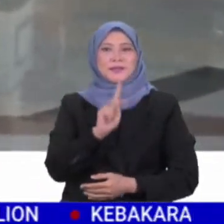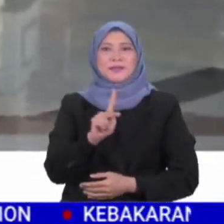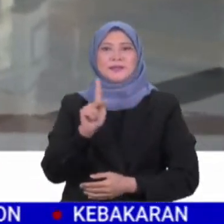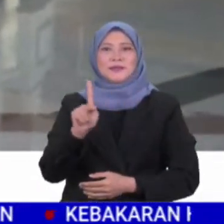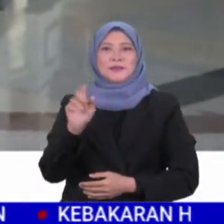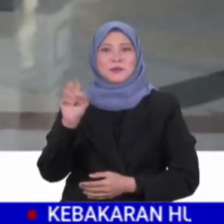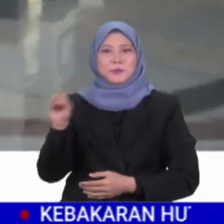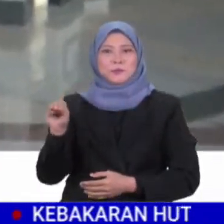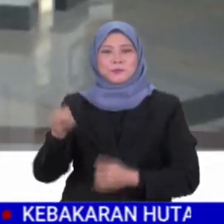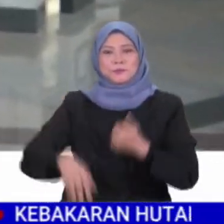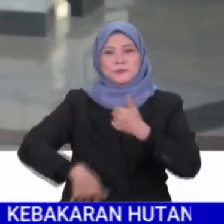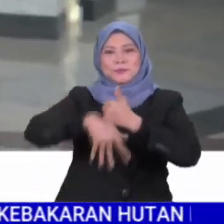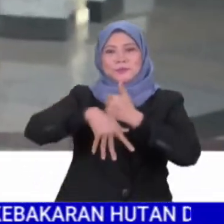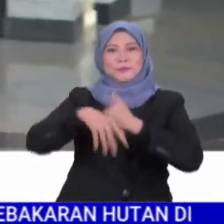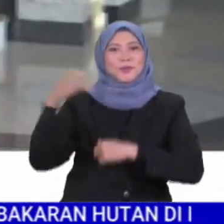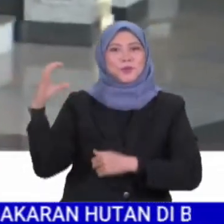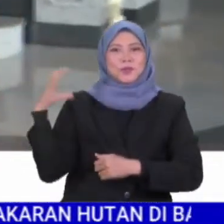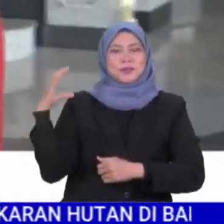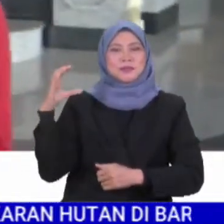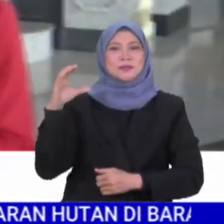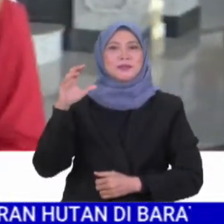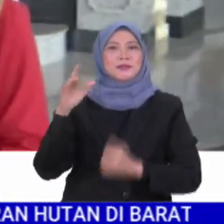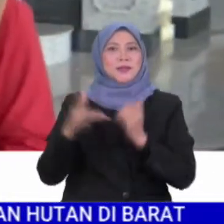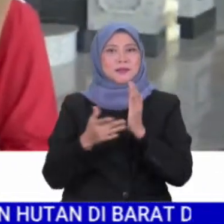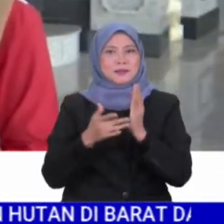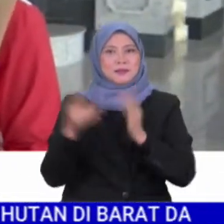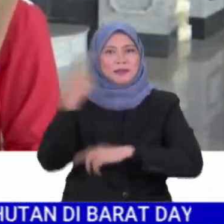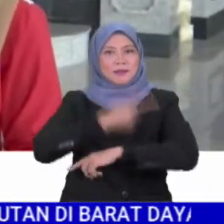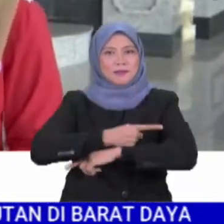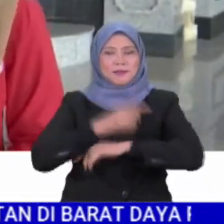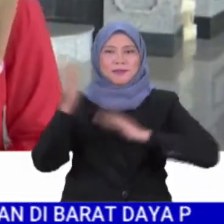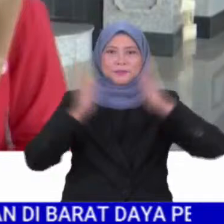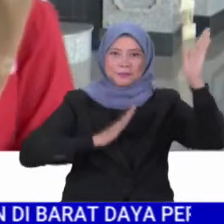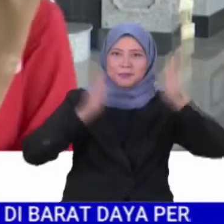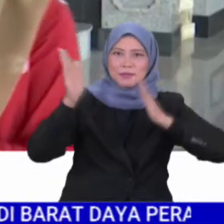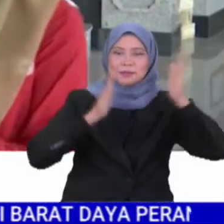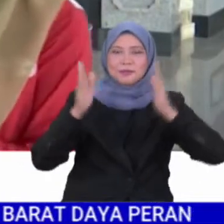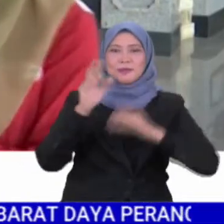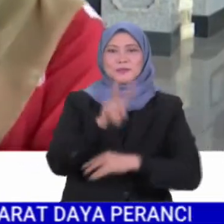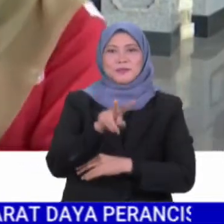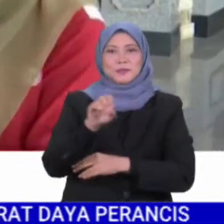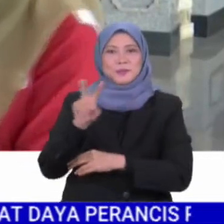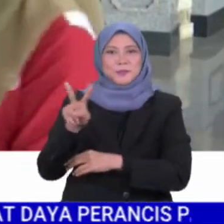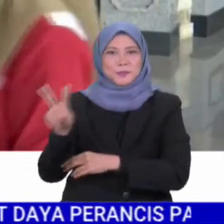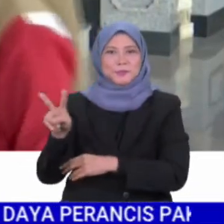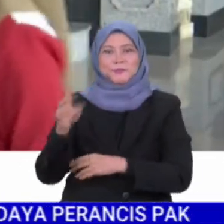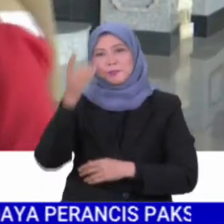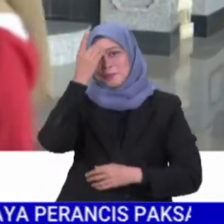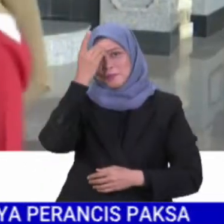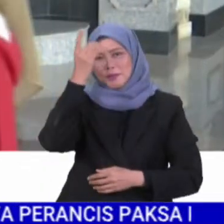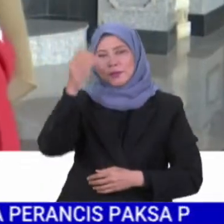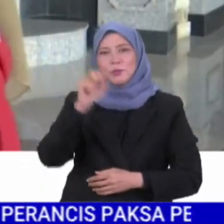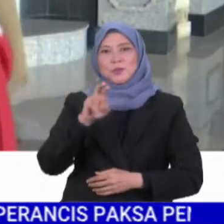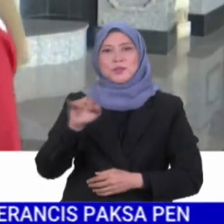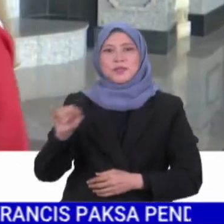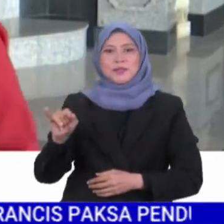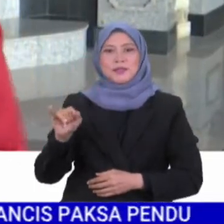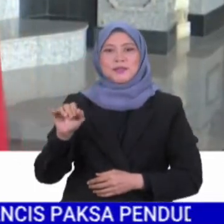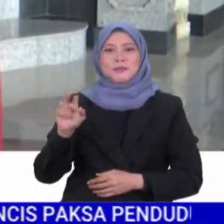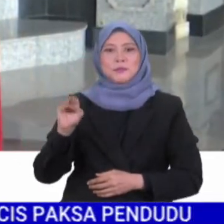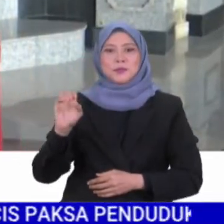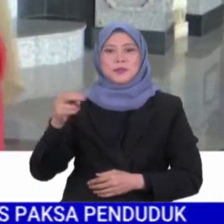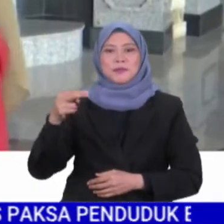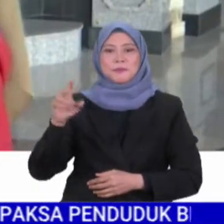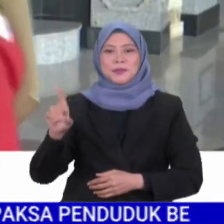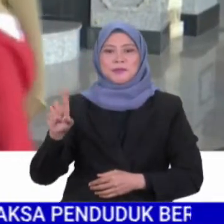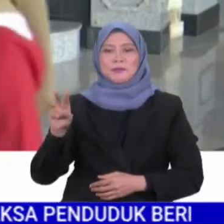Multimedia merangkap pengerusi jawatankuasa teknikal sambutan Hari Kebangsaan dan Hari Malaysia 2022, Datuk Seri Muhammad Mente. Ya. Baik, Datuk Seri, terima